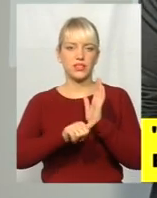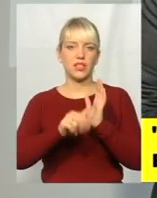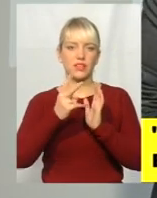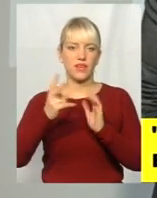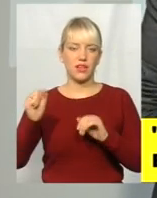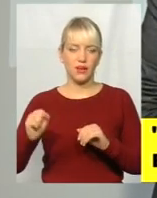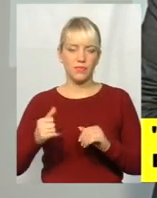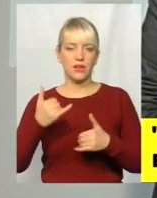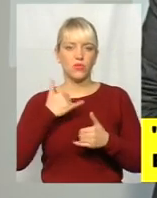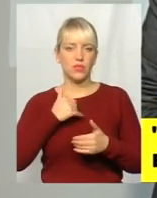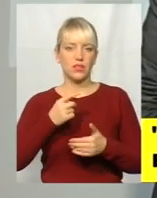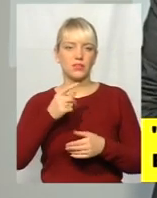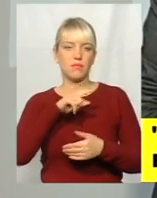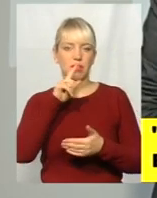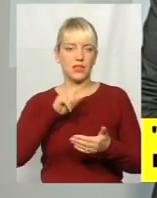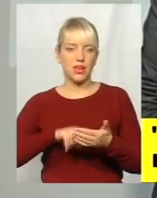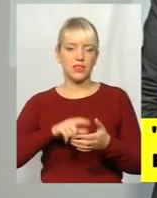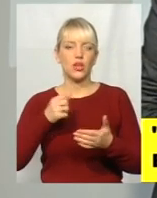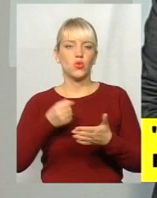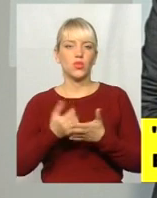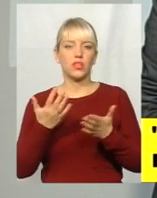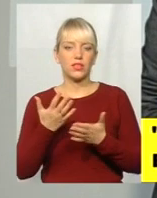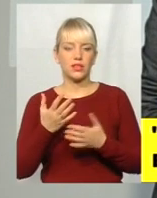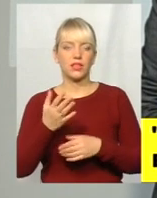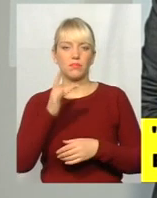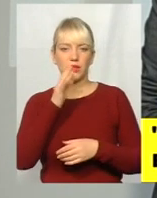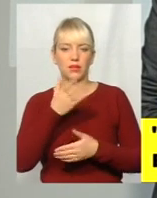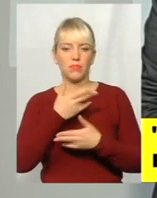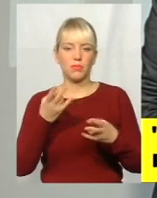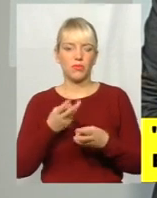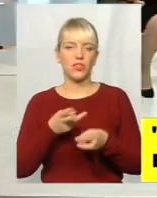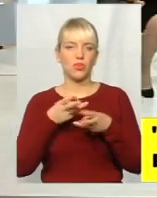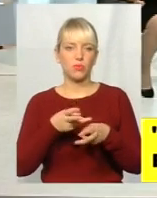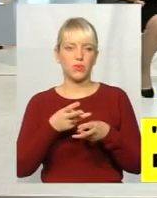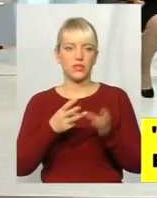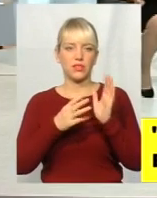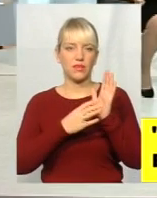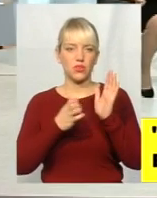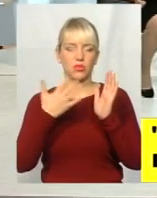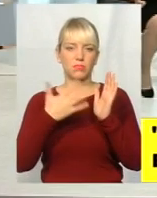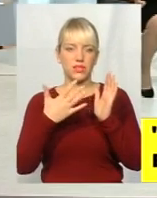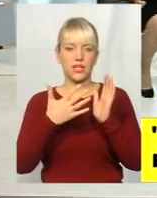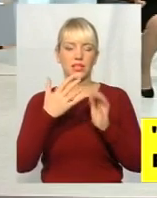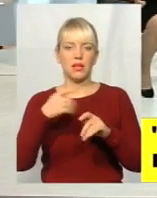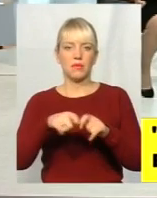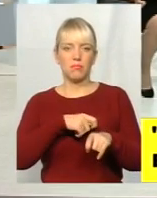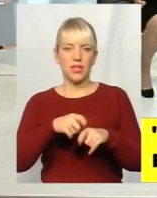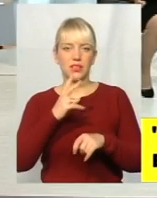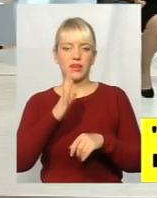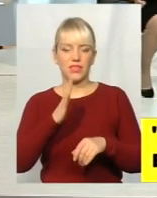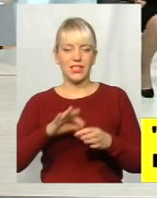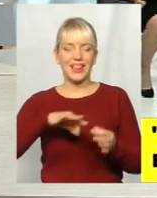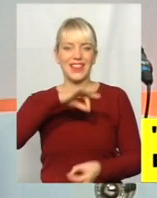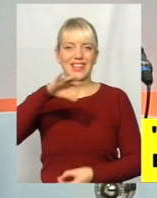Нас запитали, до яких пір ми маємо опалювати 950 метрів квадратних лишньої